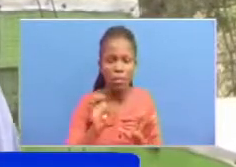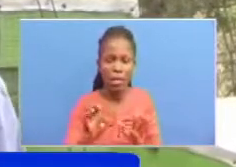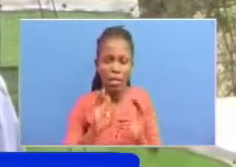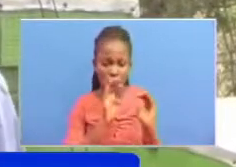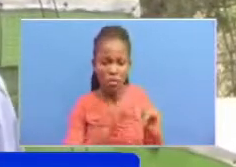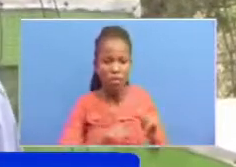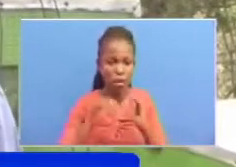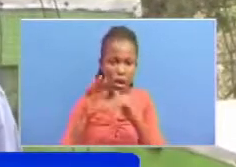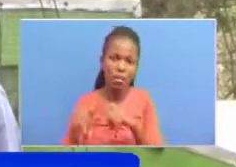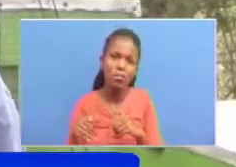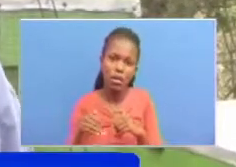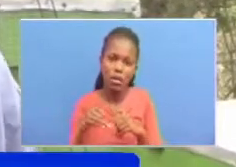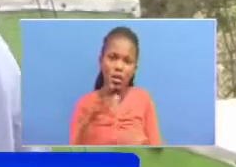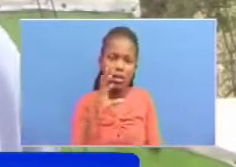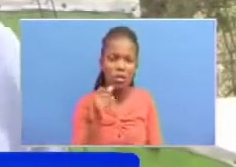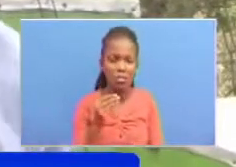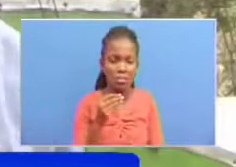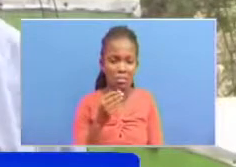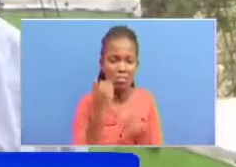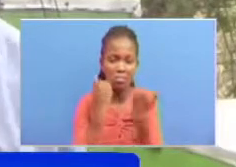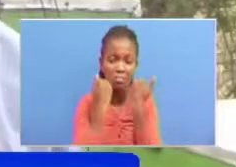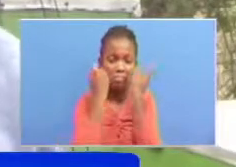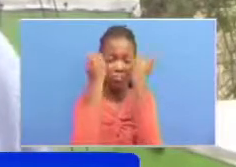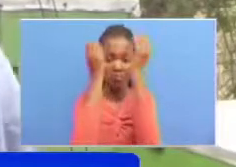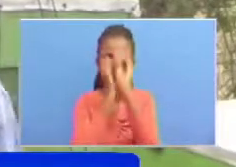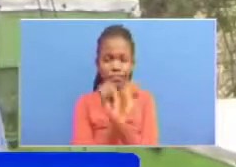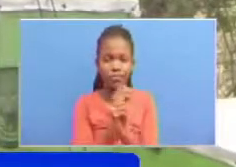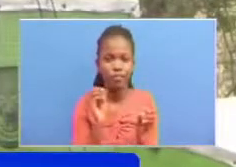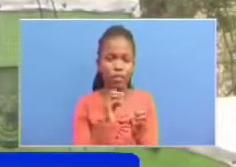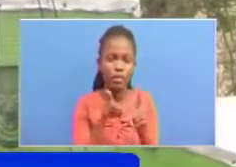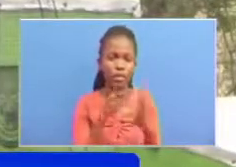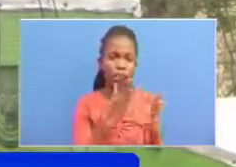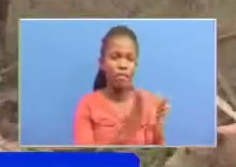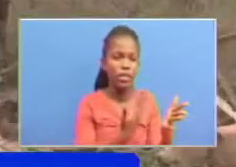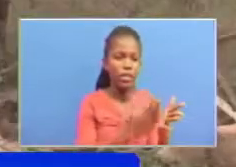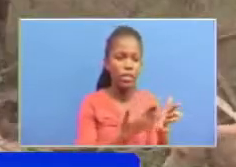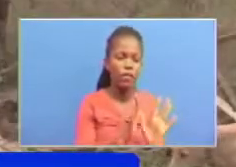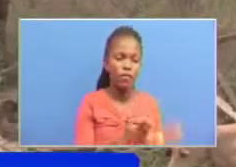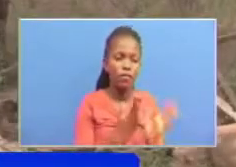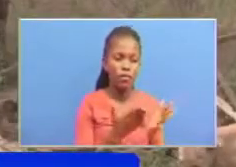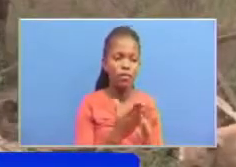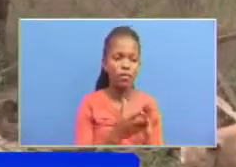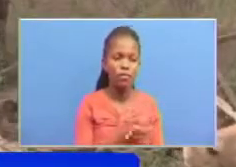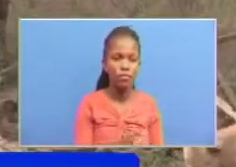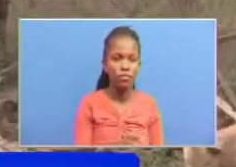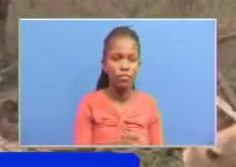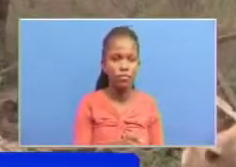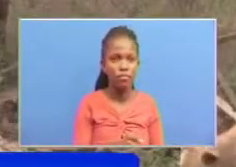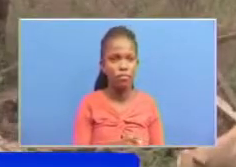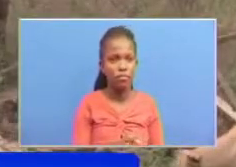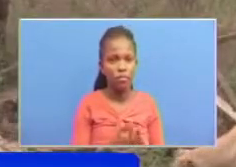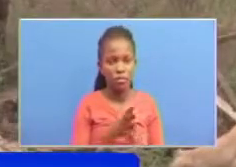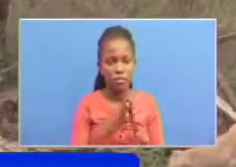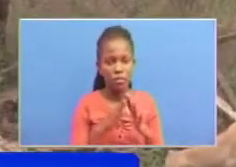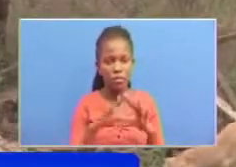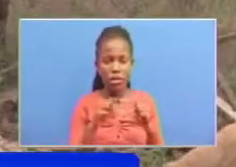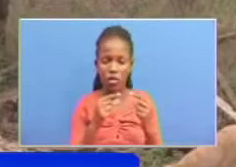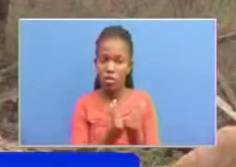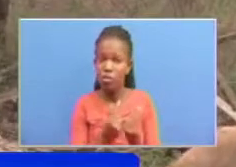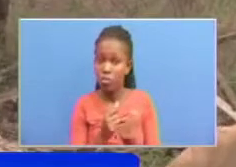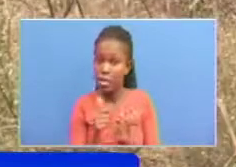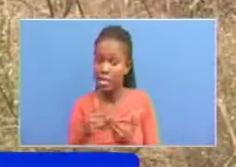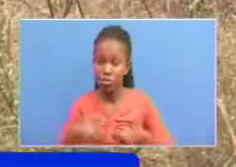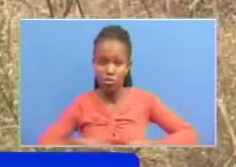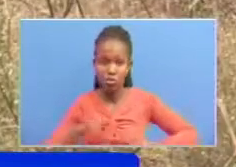ne testwezi na yeo mituki kukedha. Kumana na kutha veki lungu kini cha mwikalame kona sena uya